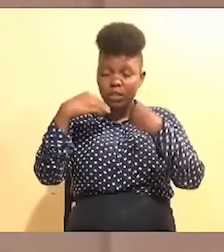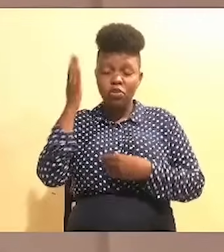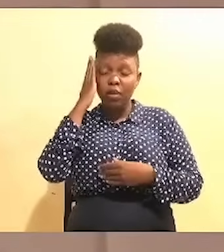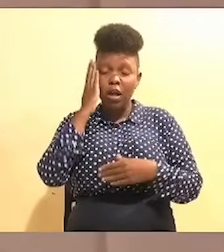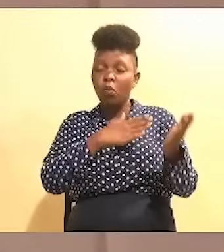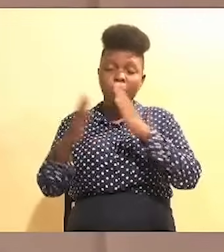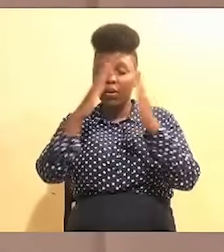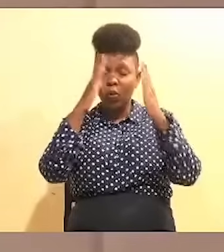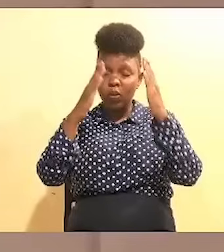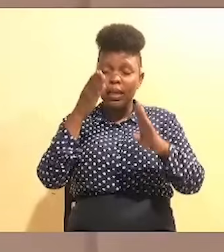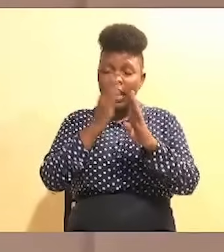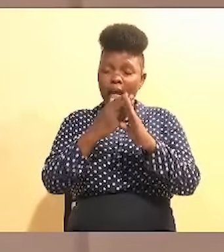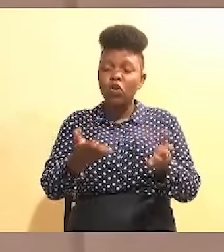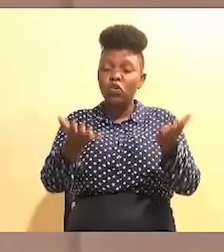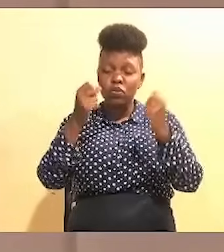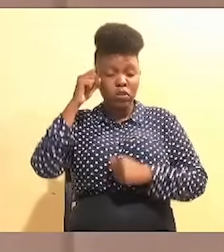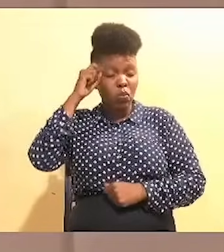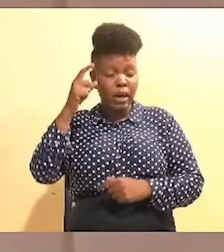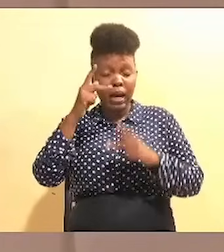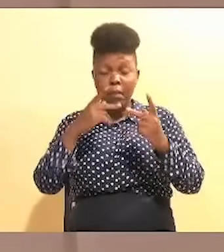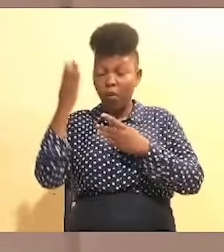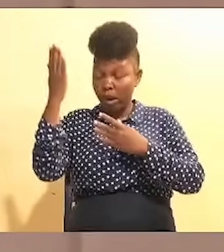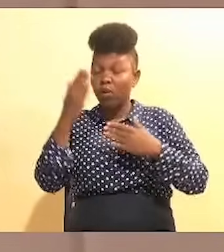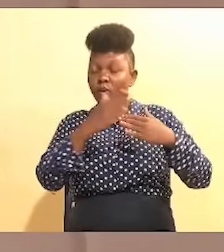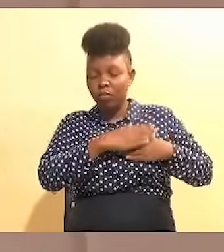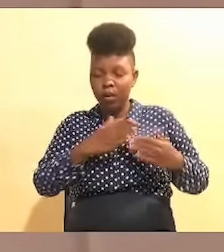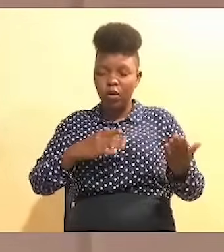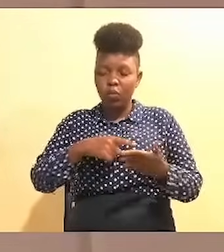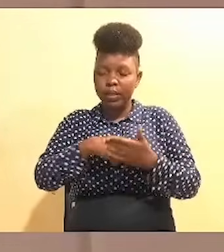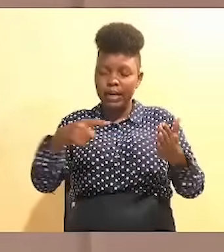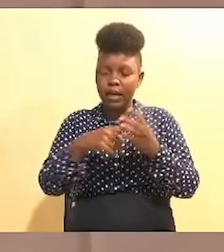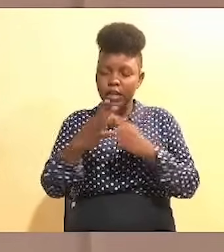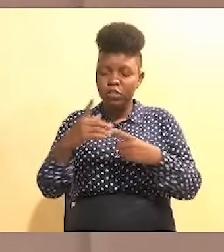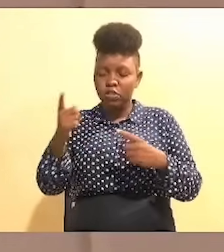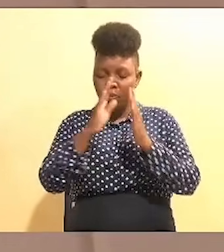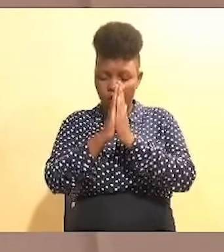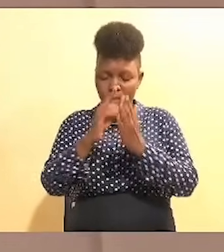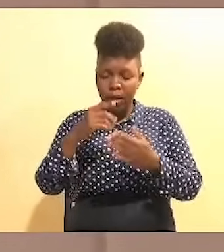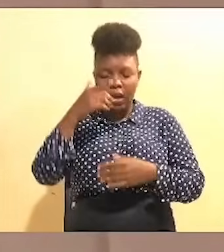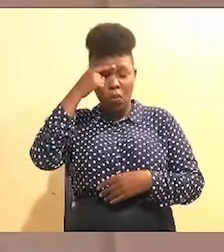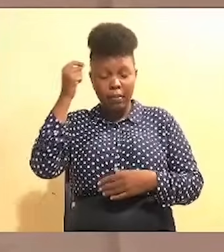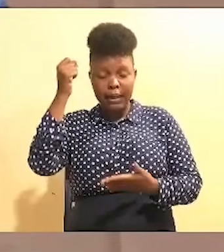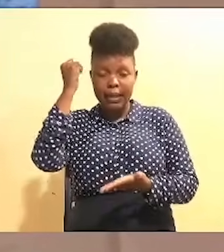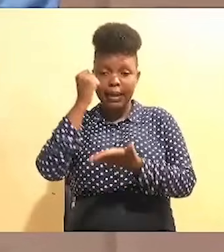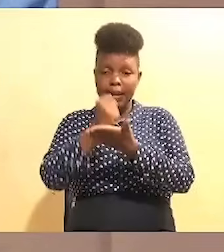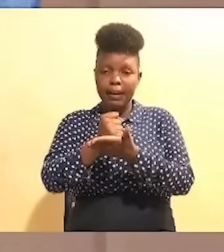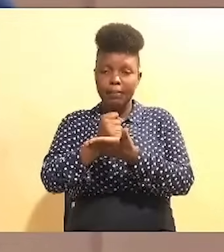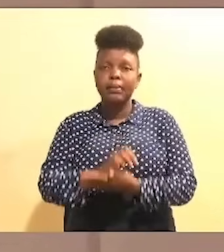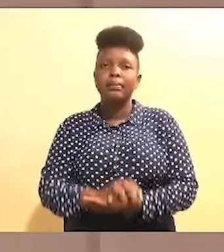mbinguni ili tuweze kulielewa kama utakavyo wewe. Kwa jina la Yesu tumeomba na kuamini. Amen.